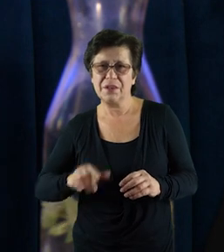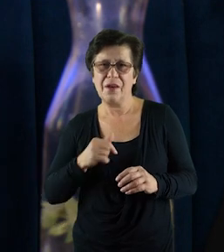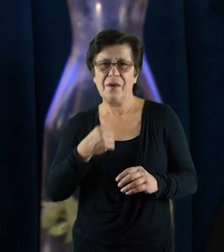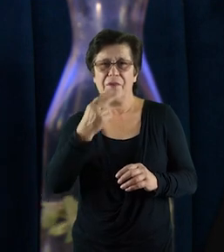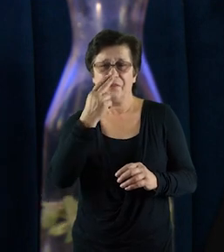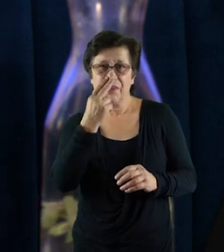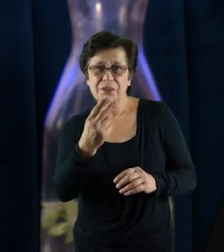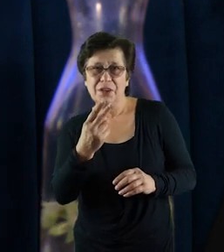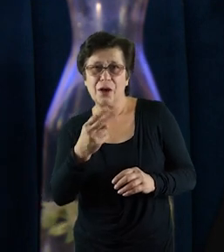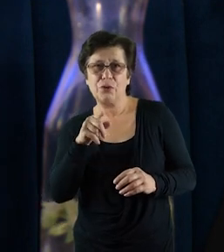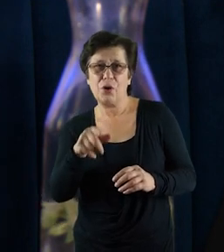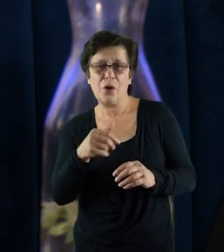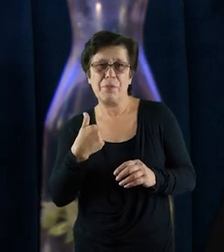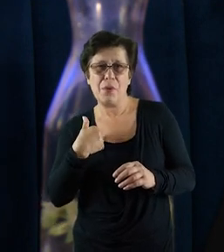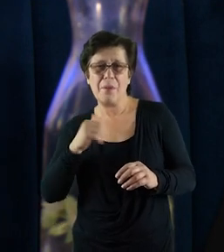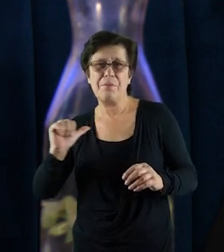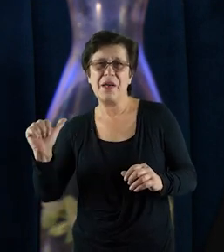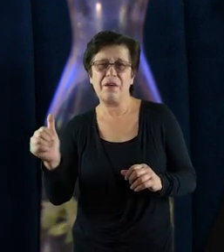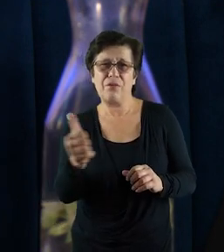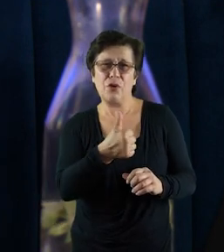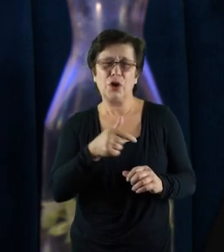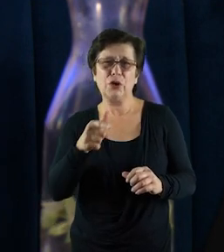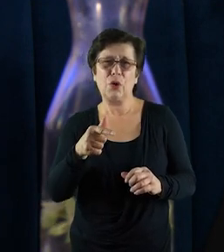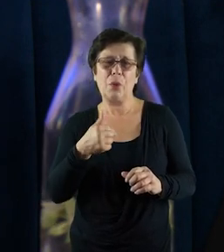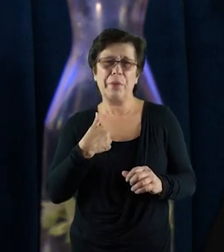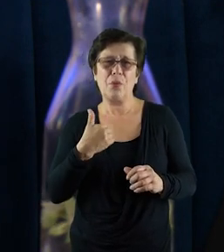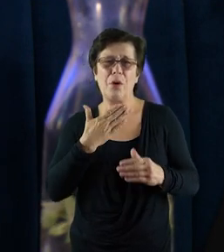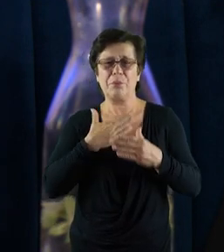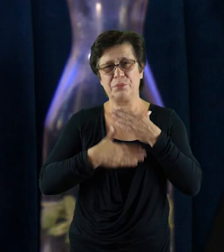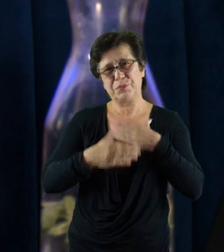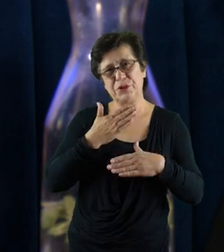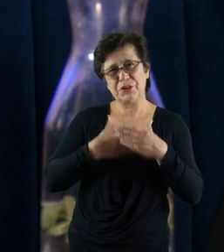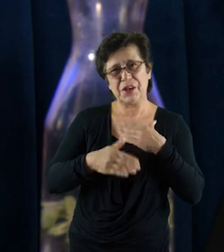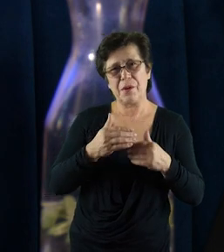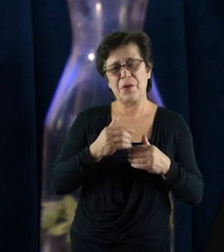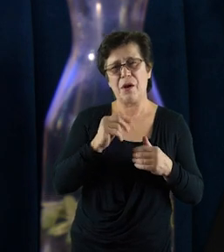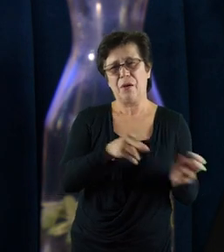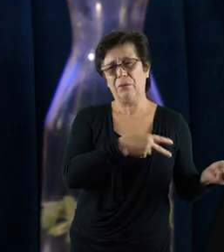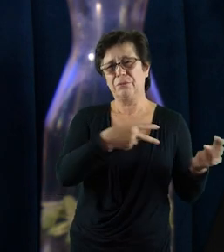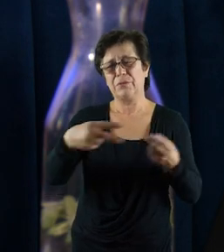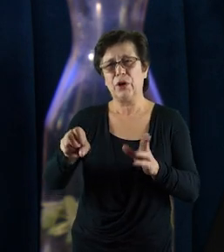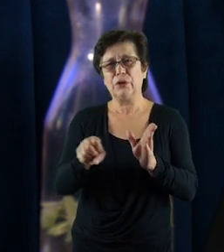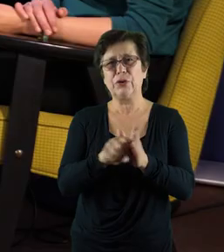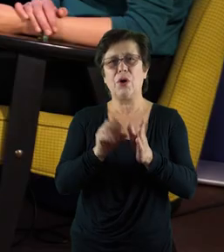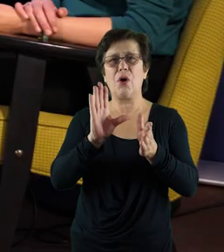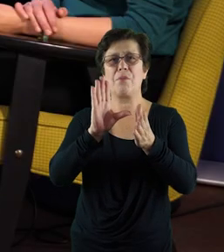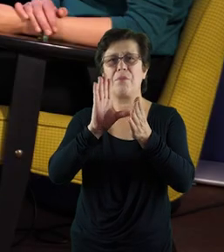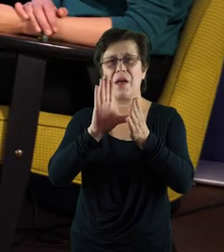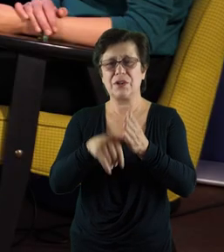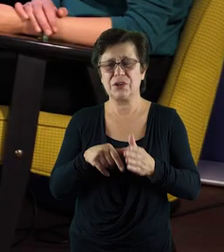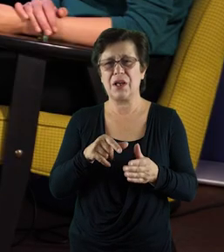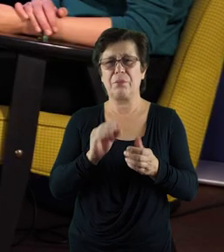pejzaży. Czyli jakby ta pierwotność wciąż w nim była, mimo że się od niej odwrócił, idąc do miasta, pisząc o tych ludach, o tym